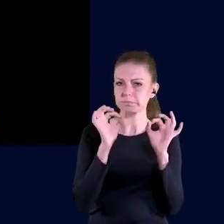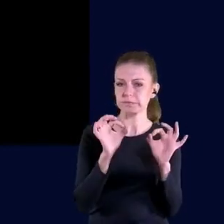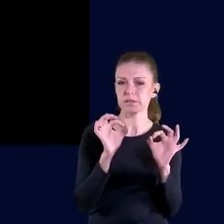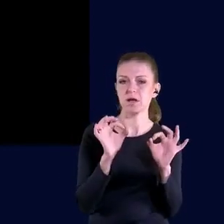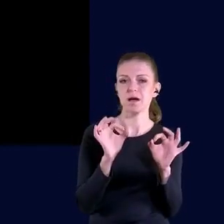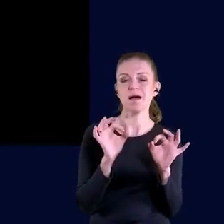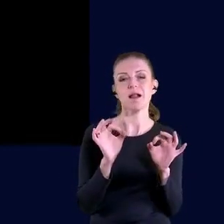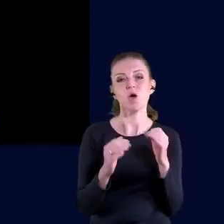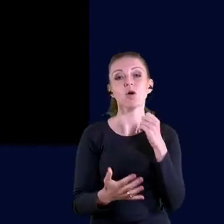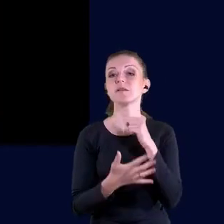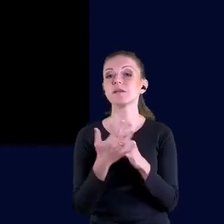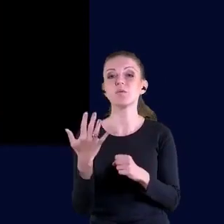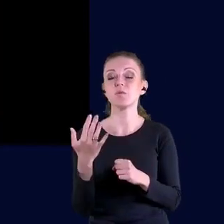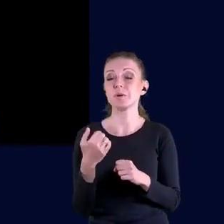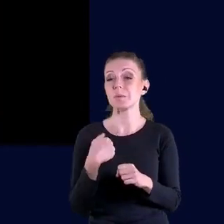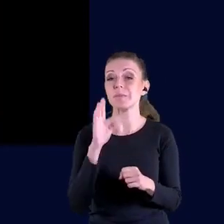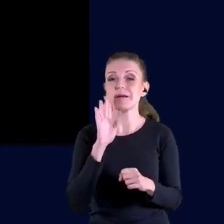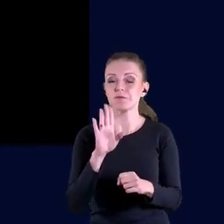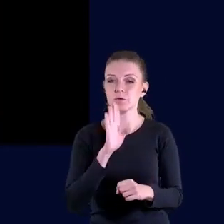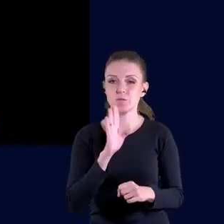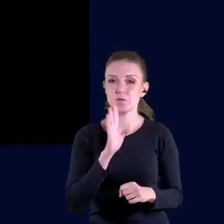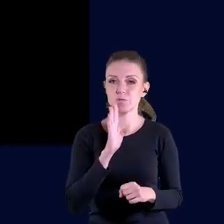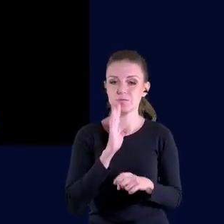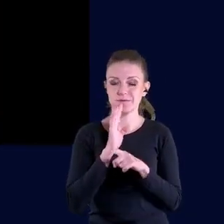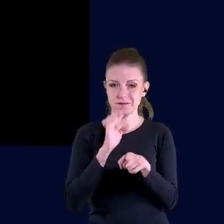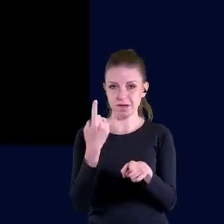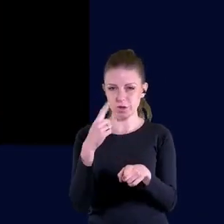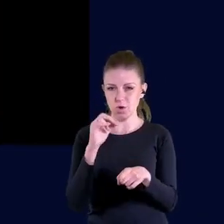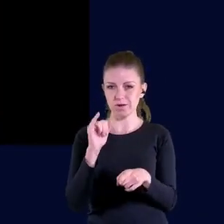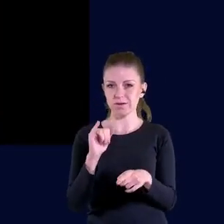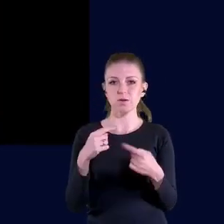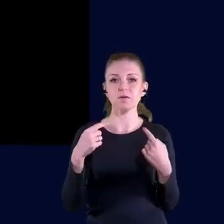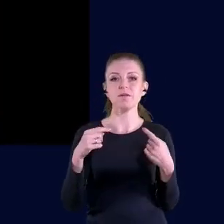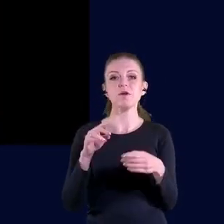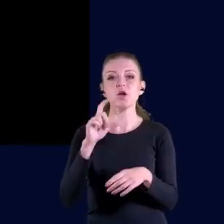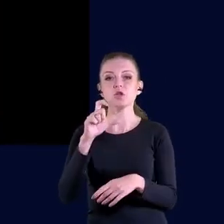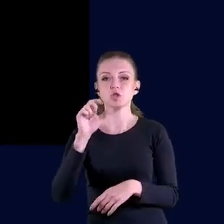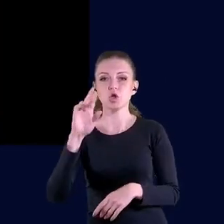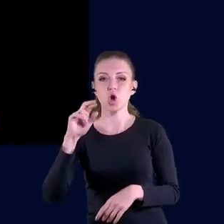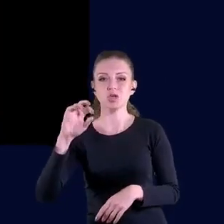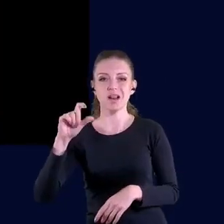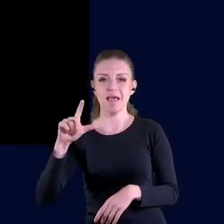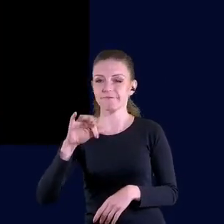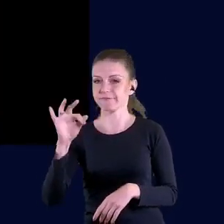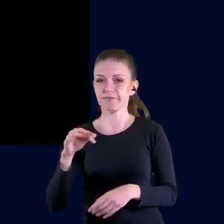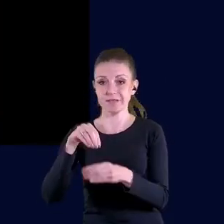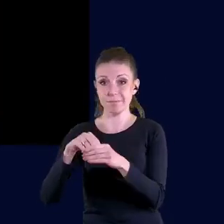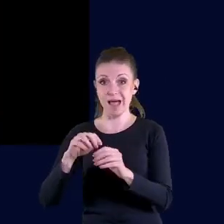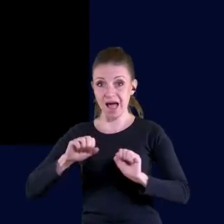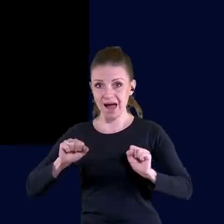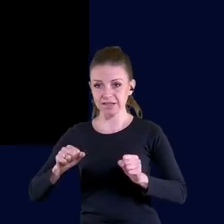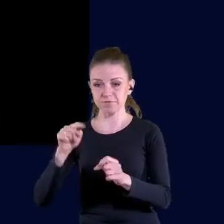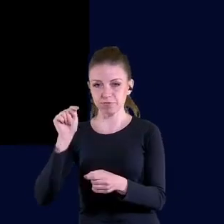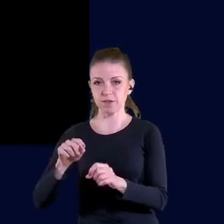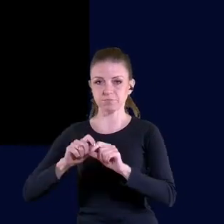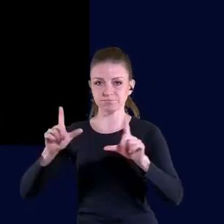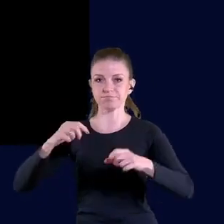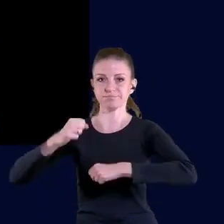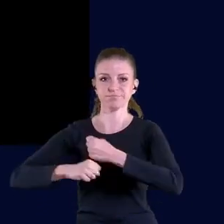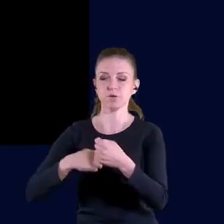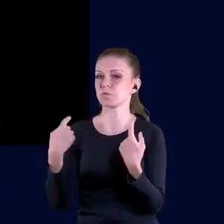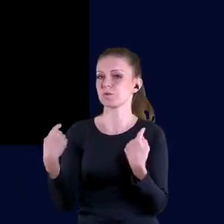natomiast okazało się że ono najprawdopodobniej nie zostało w Cro strefie aktywowane więc na to powinni dzisiaj wydawcy